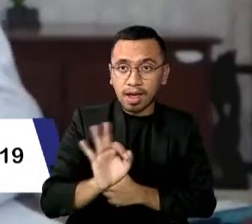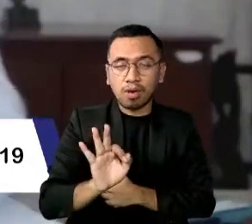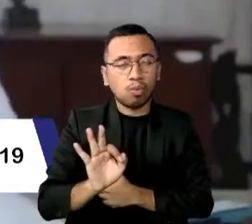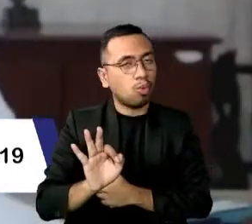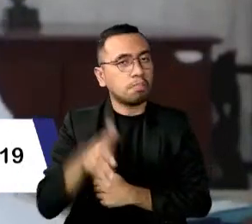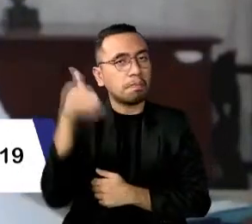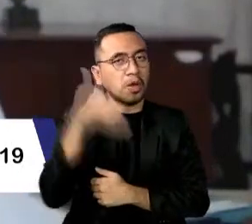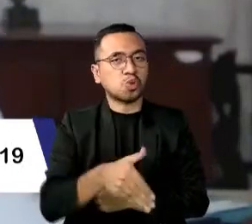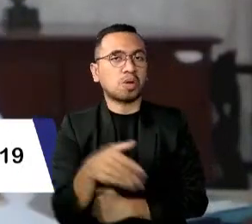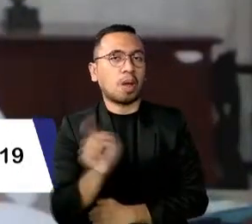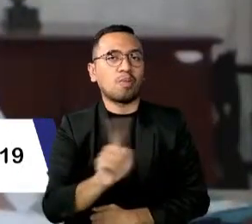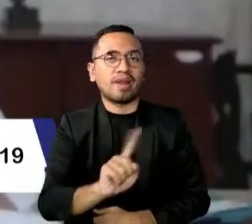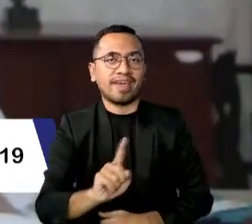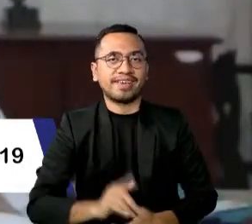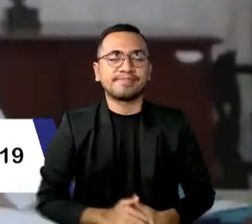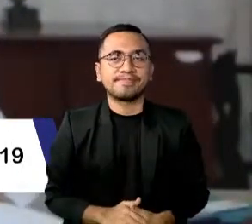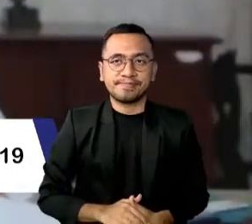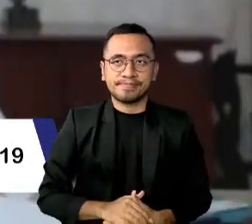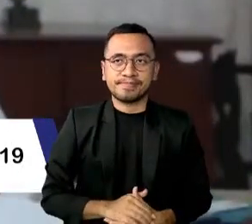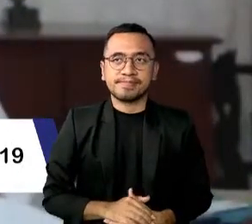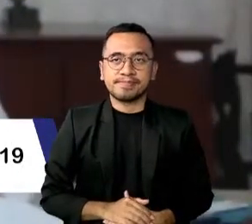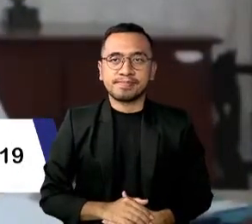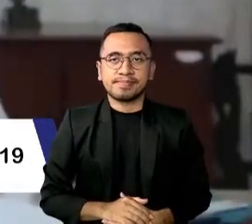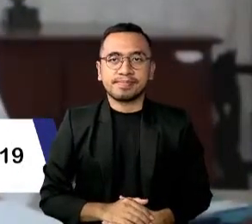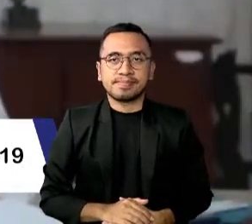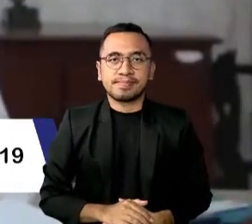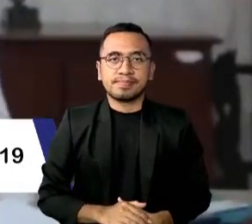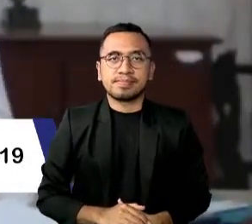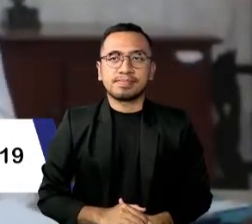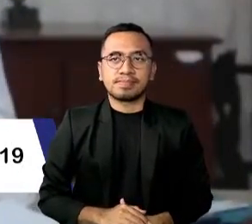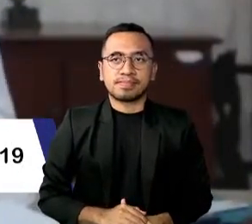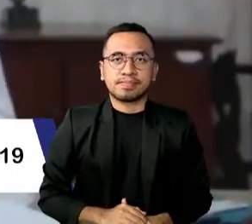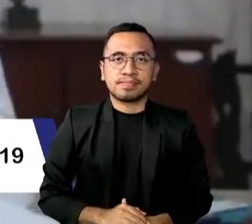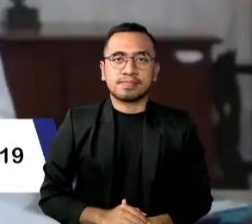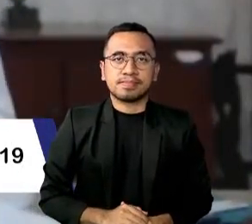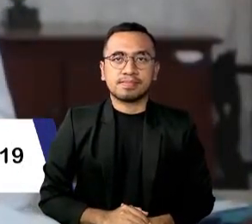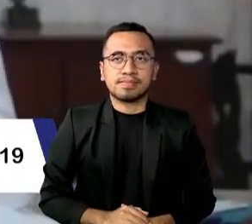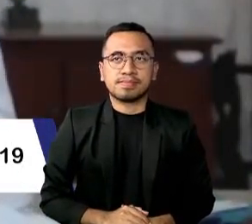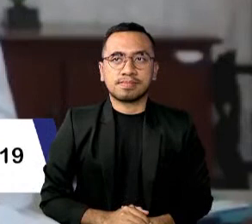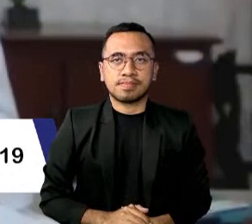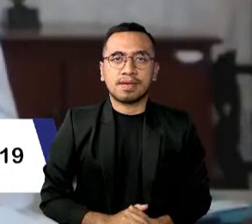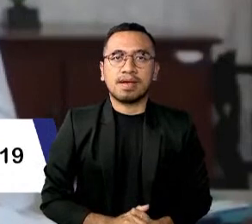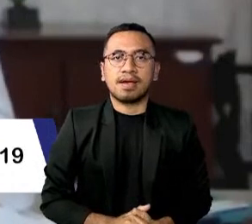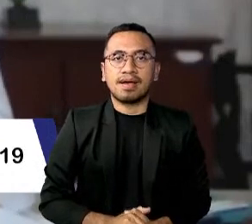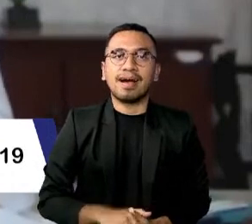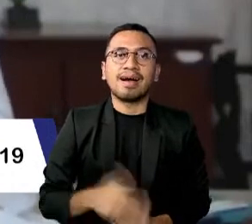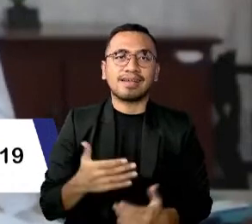tampak sekali juga dari data ini bahwa industri dan perdagangan